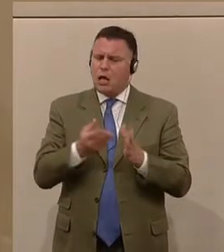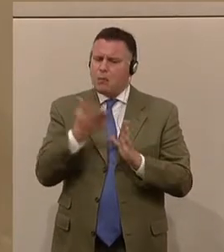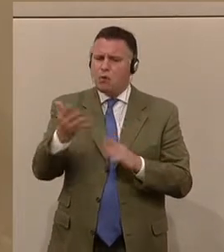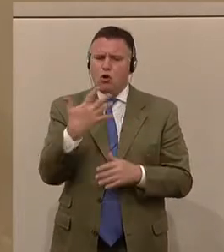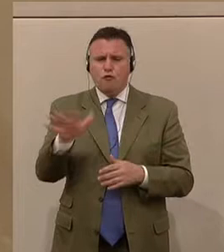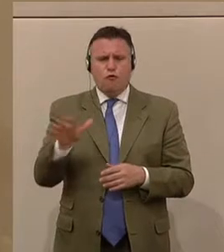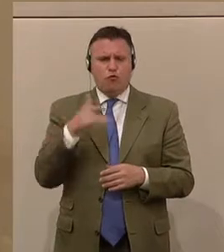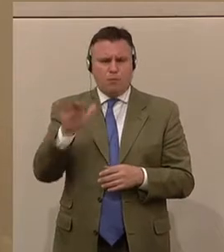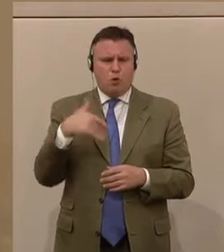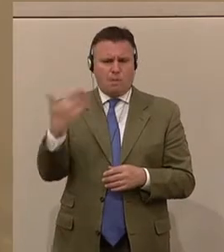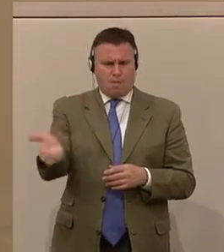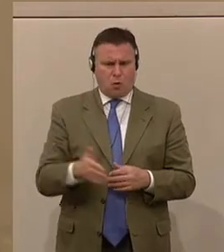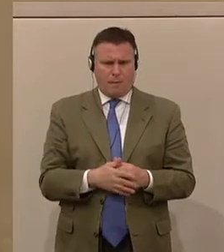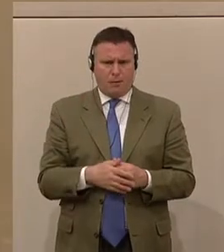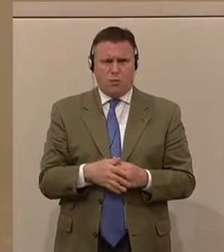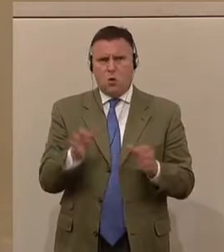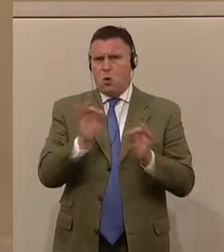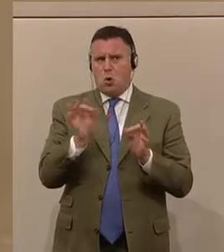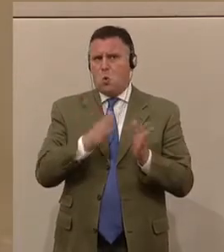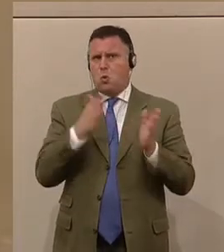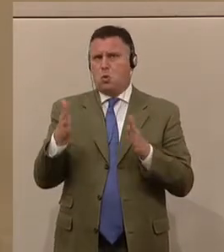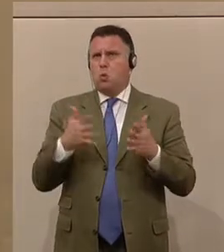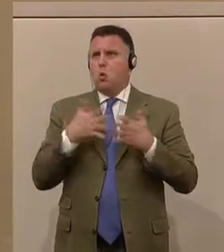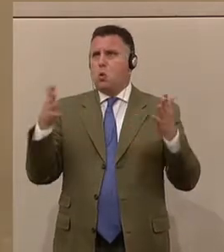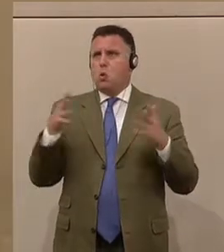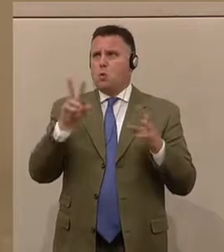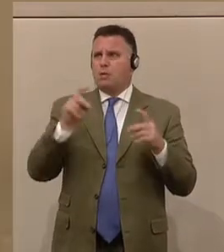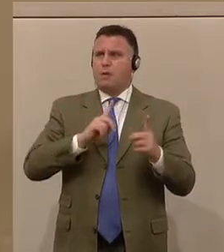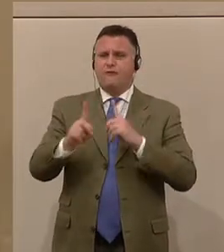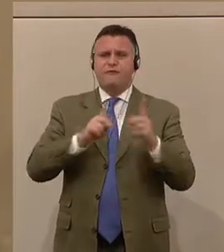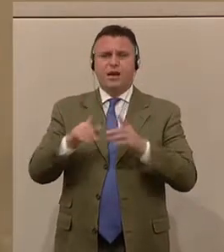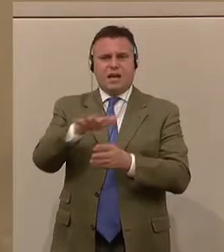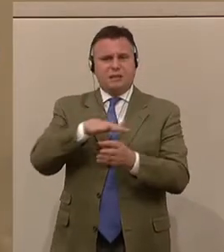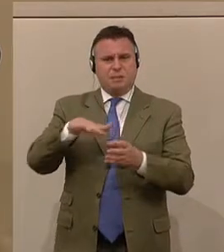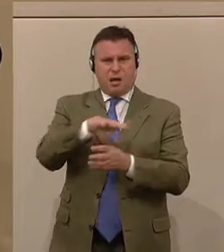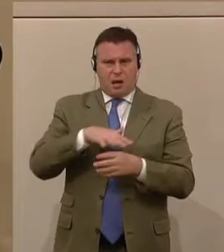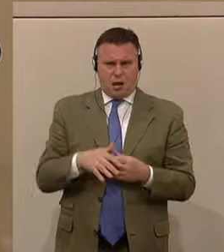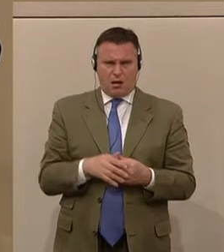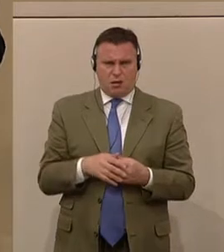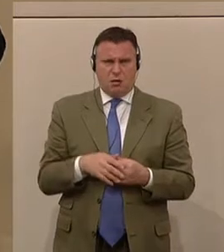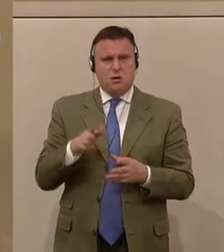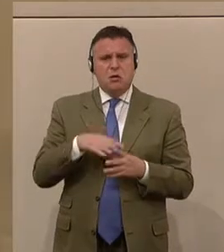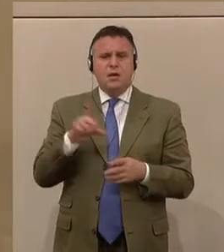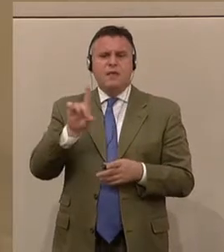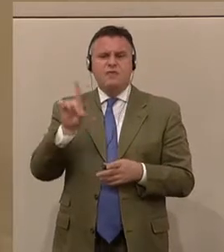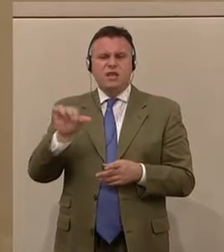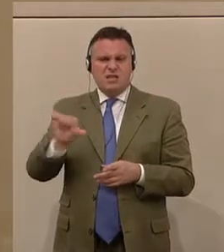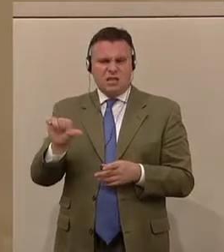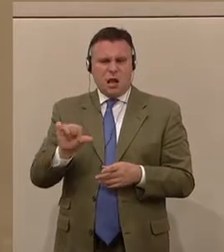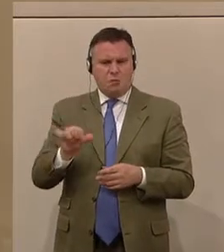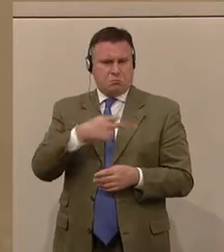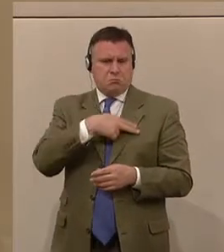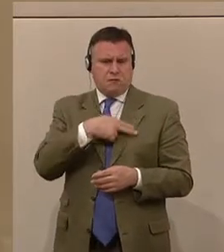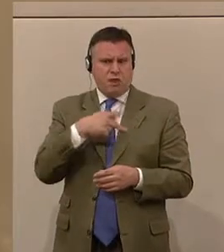über 500 Millionen. Oder nehmen wir einige große Brocken aus dem Verkehrsbereich. Das Dieselprivileg